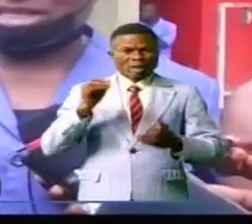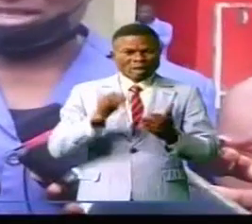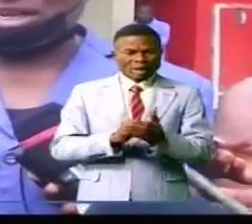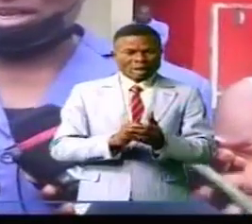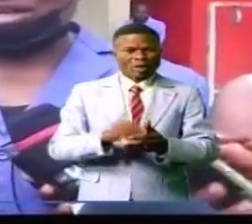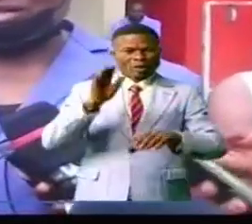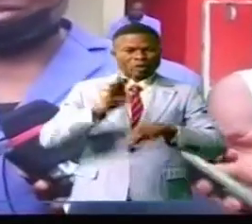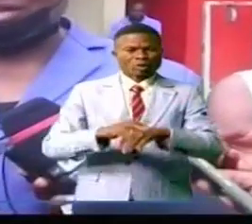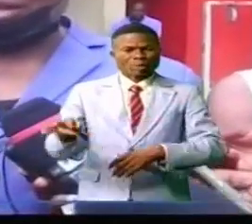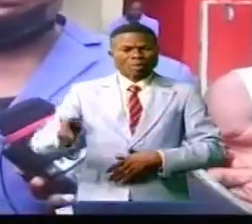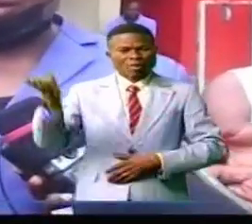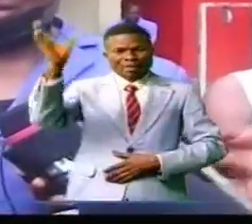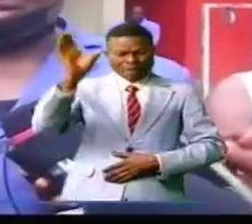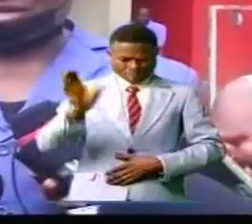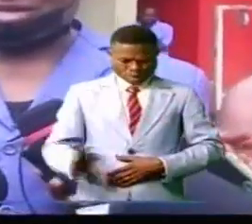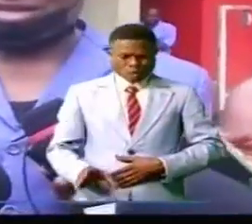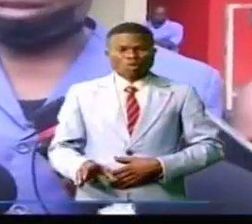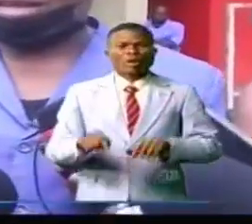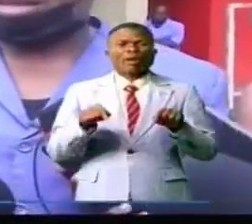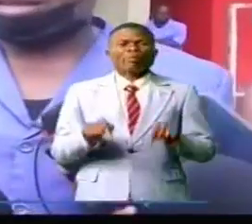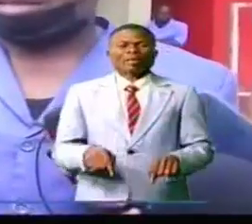Congo central.